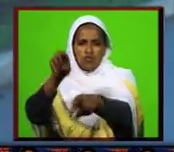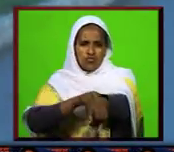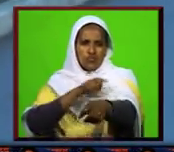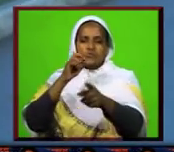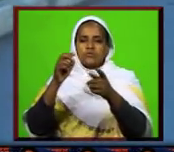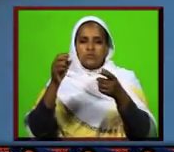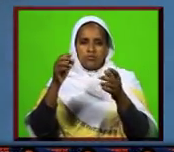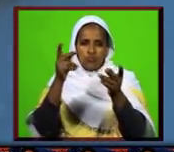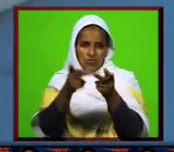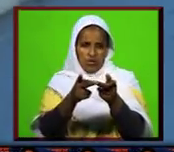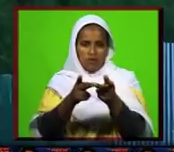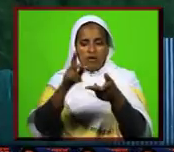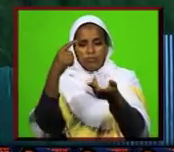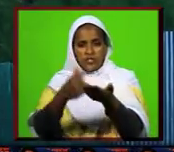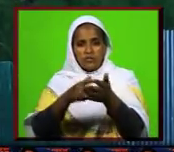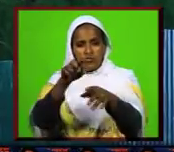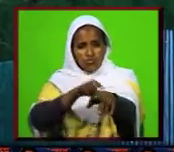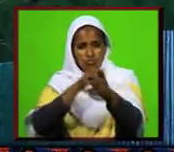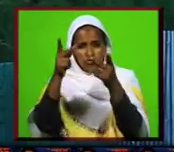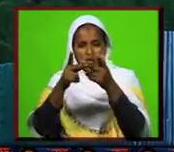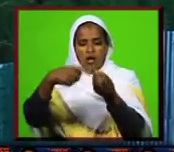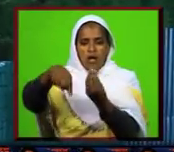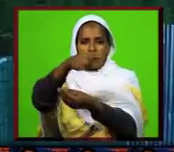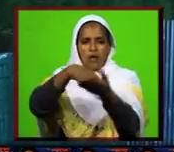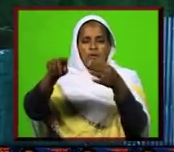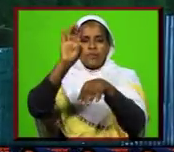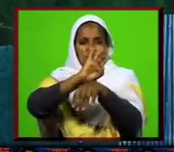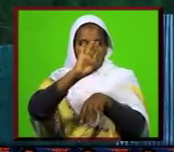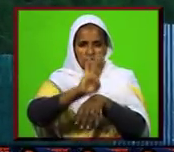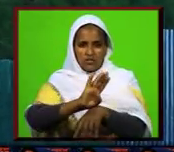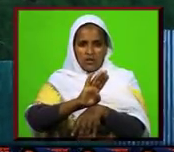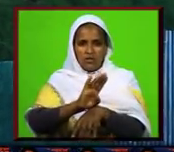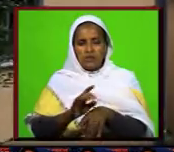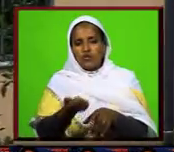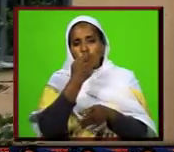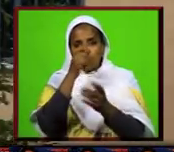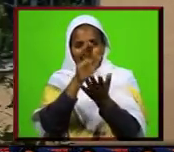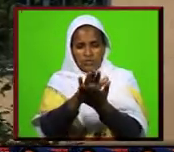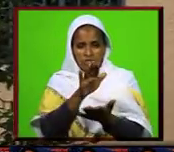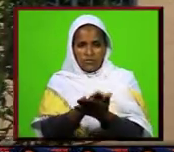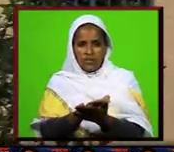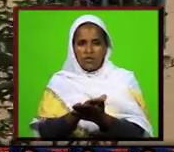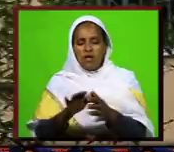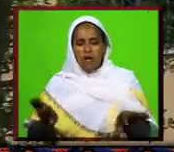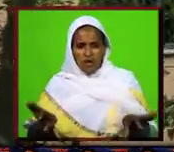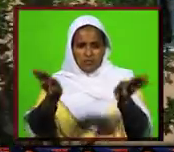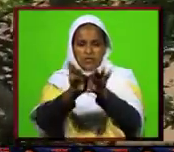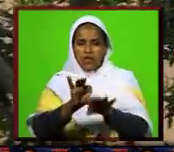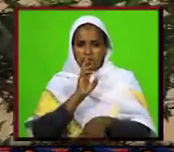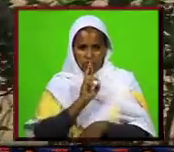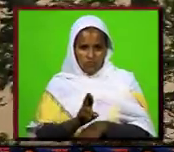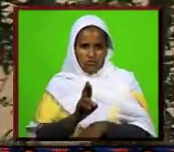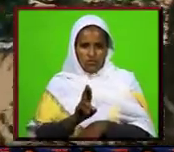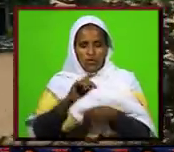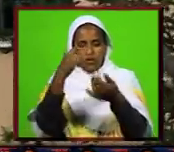አካባቢዎች የሚመደብ ነው። በዚህ ጠረፋማ አካባቢ የሚገኙት አብያተ ክርስቲያናት የአብነት ትምህርት ቤቶች